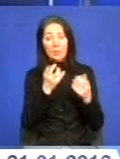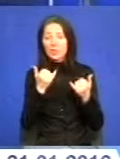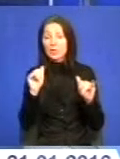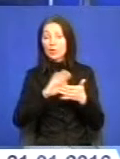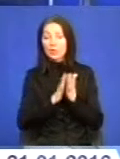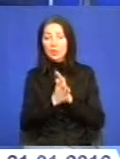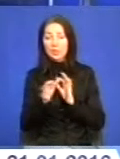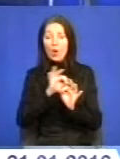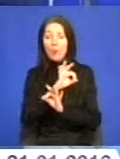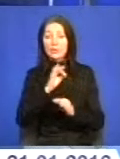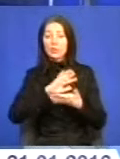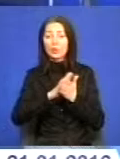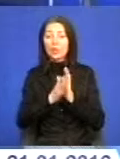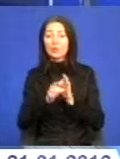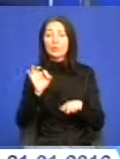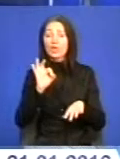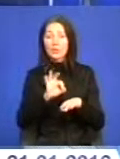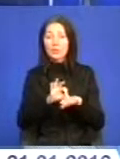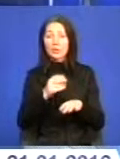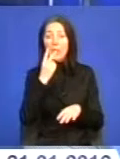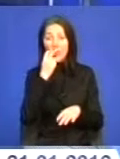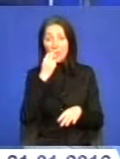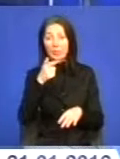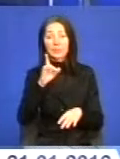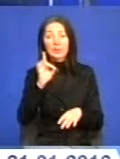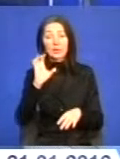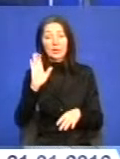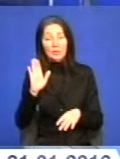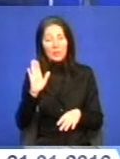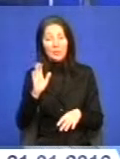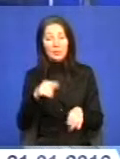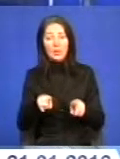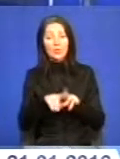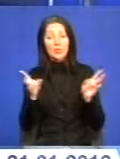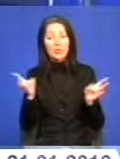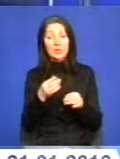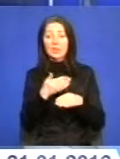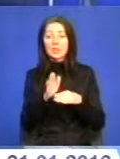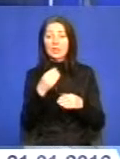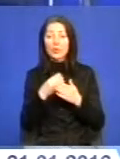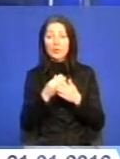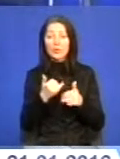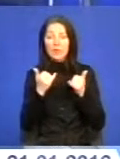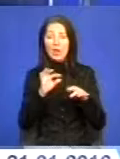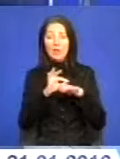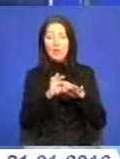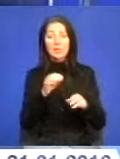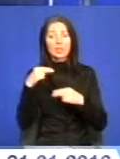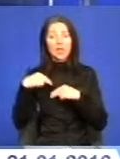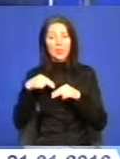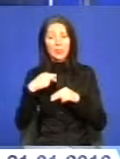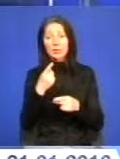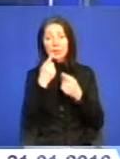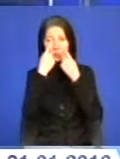Насамперед обговорили ситуацію із захворюваності на грип та ГРВІ, а також необхідність виділення коштів для проведення робіт із